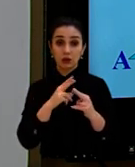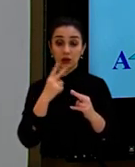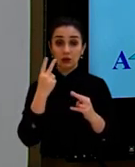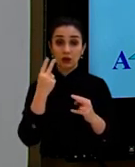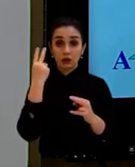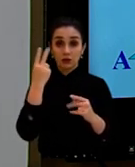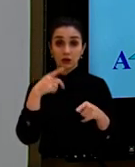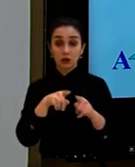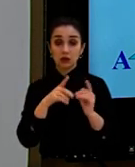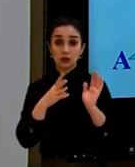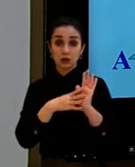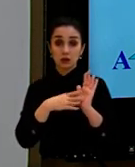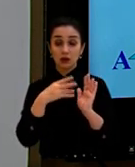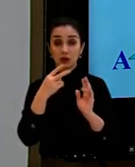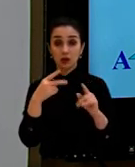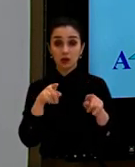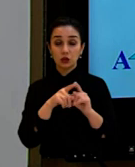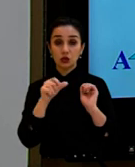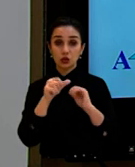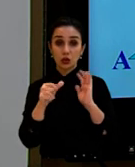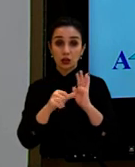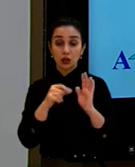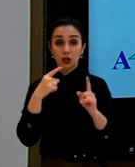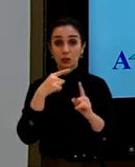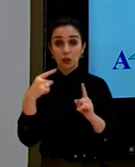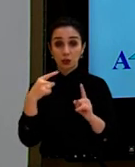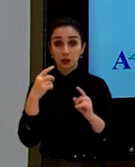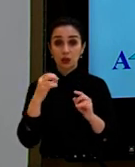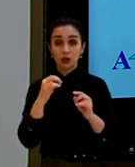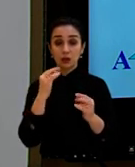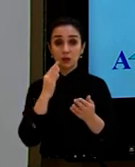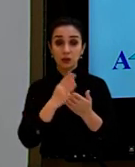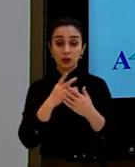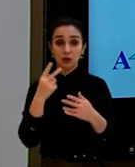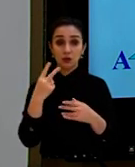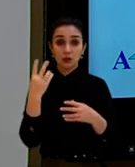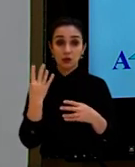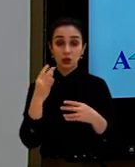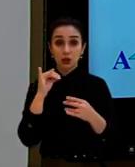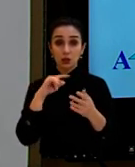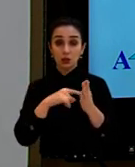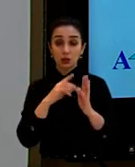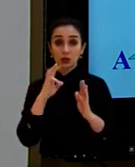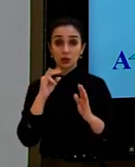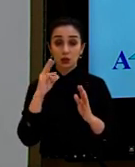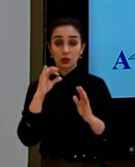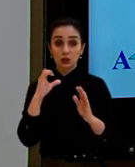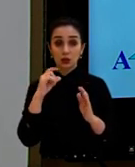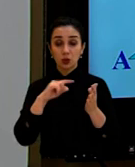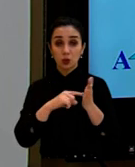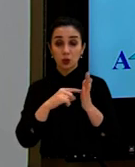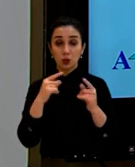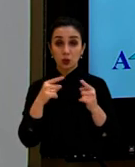в квадрате, равно 9 плюс 16 минус произведение 24 умноженное на косинус угла